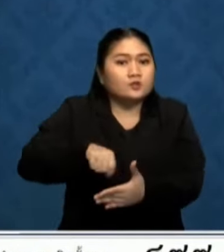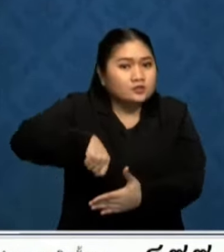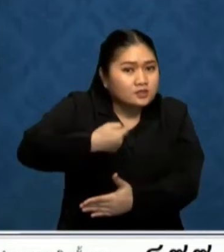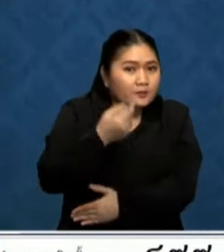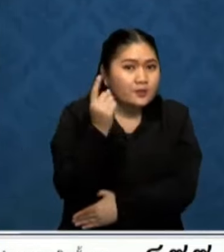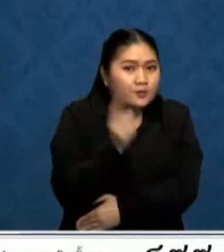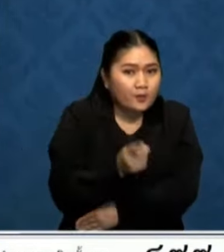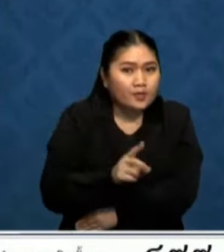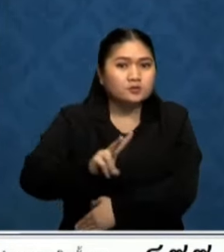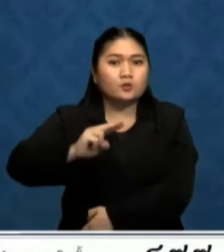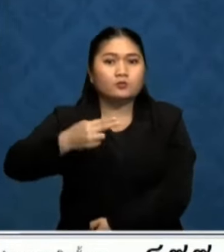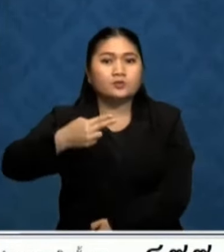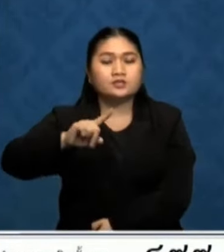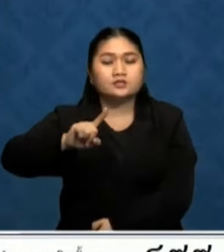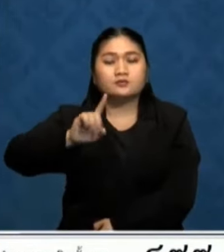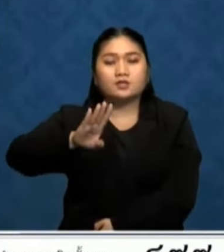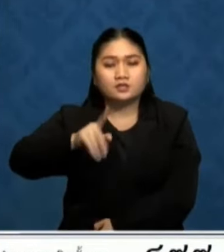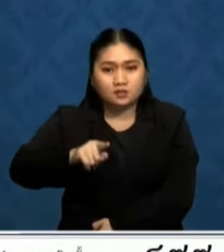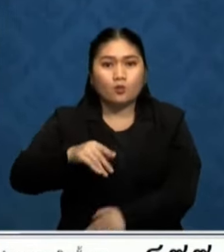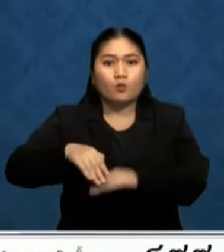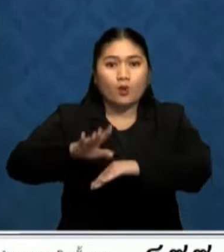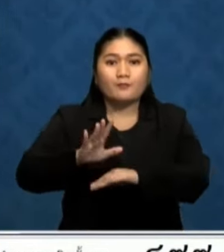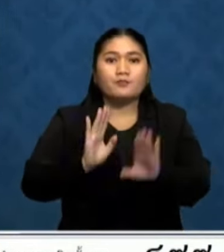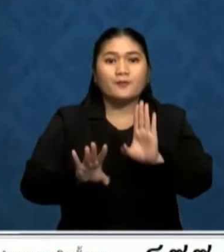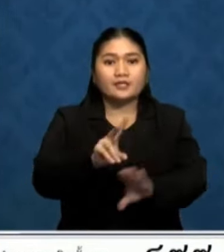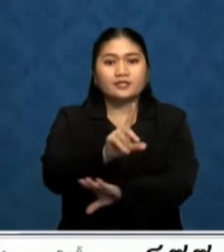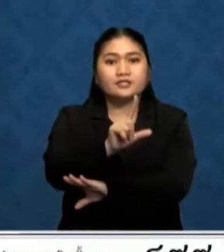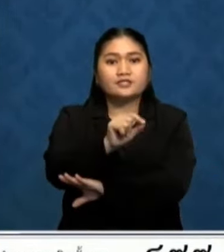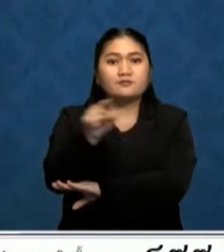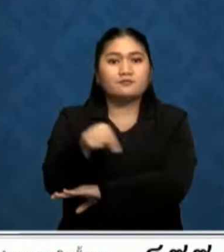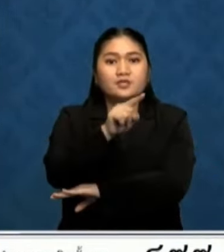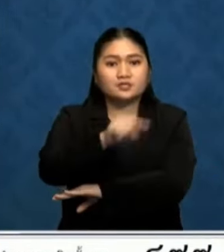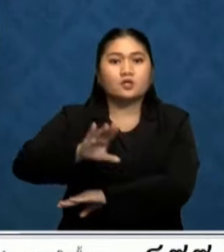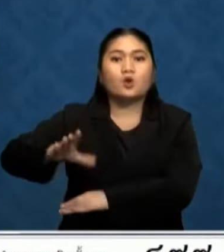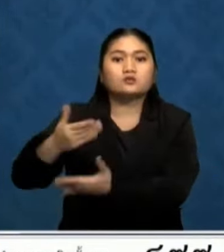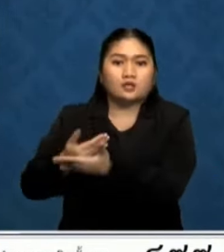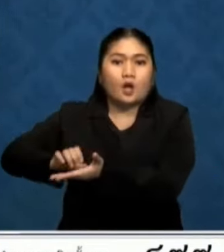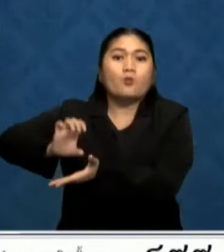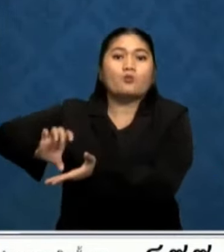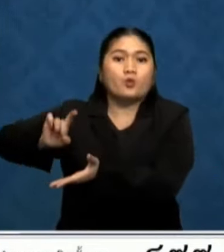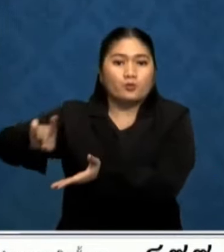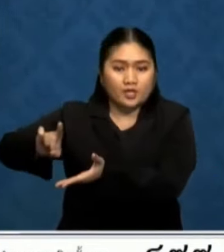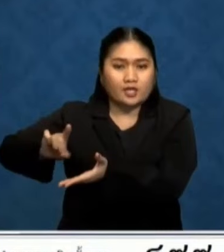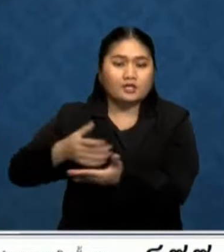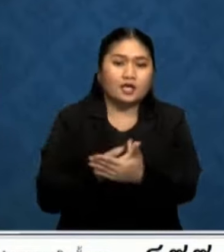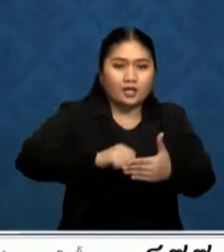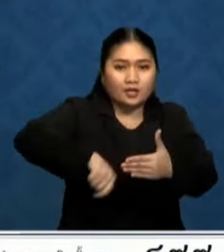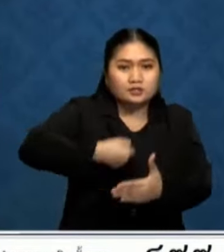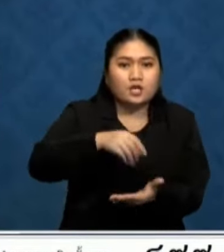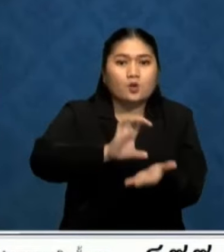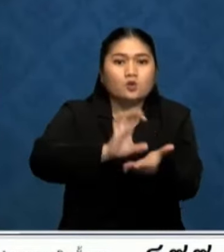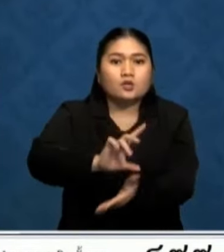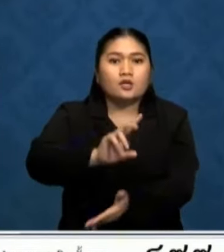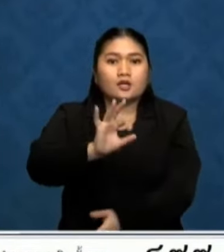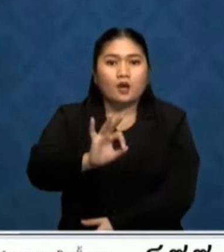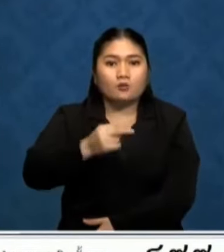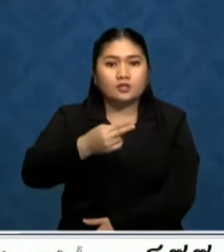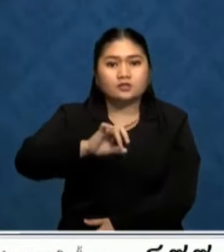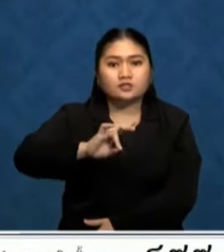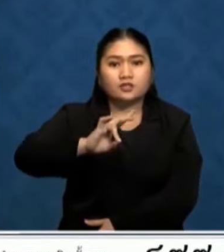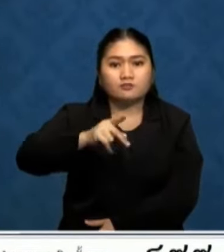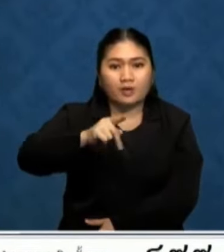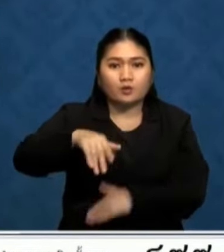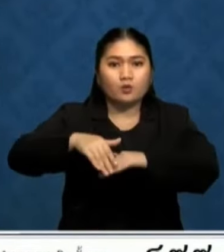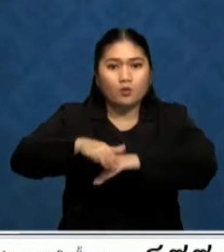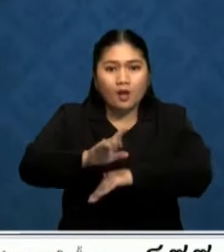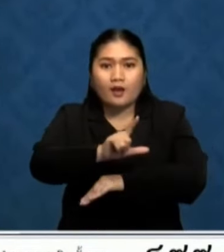24,400 ล้านบาทหรอคิเป็ร้ละ 20%น ของเวญงประมาณ และรายใจโงทูนจำนวน Master600 ลาน บาท